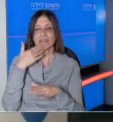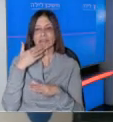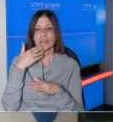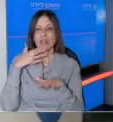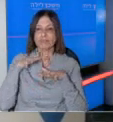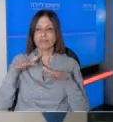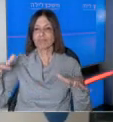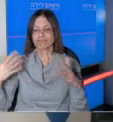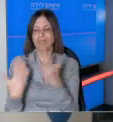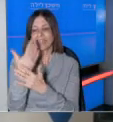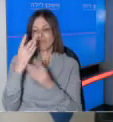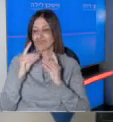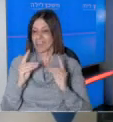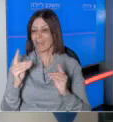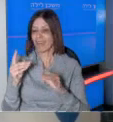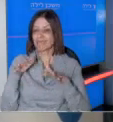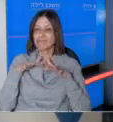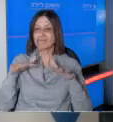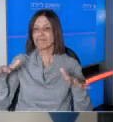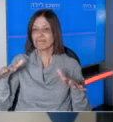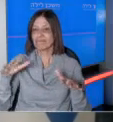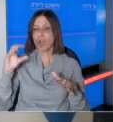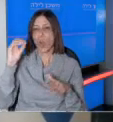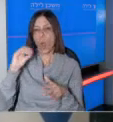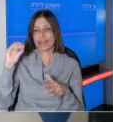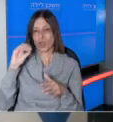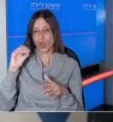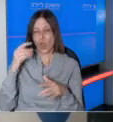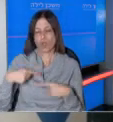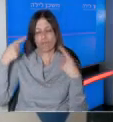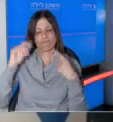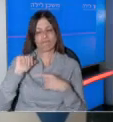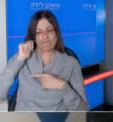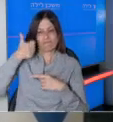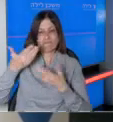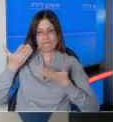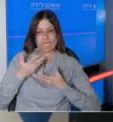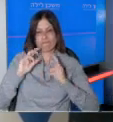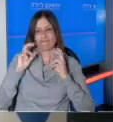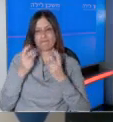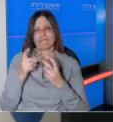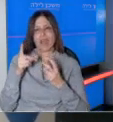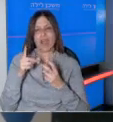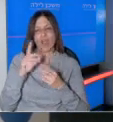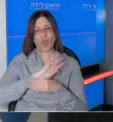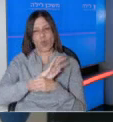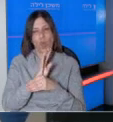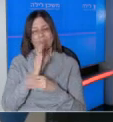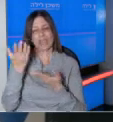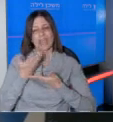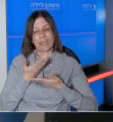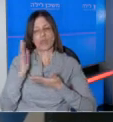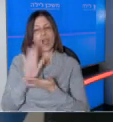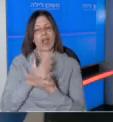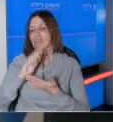בדרך, גל האומיקרון. יום לאחר מכן התכנס קבינט הקורונה, וקיבלנו ראשונים בעולם החלטה